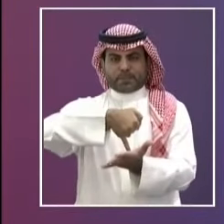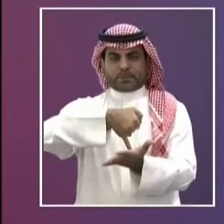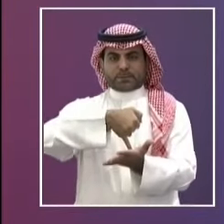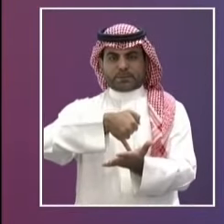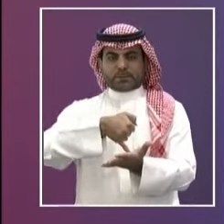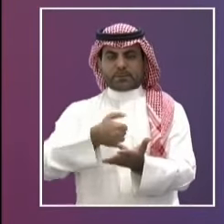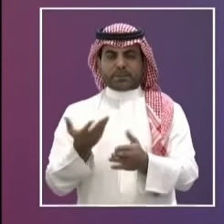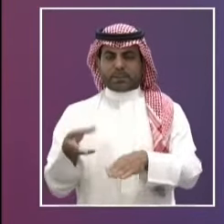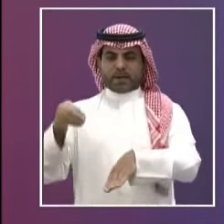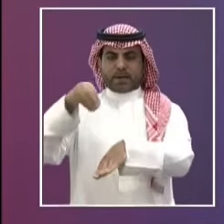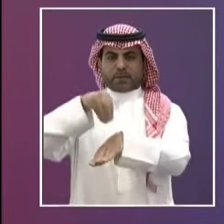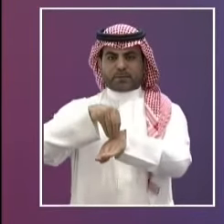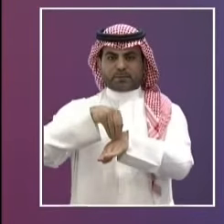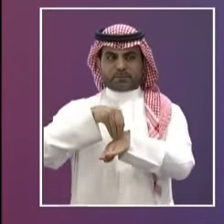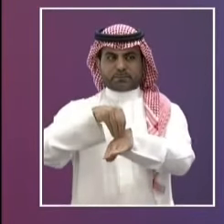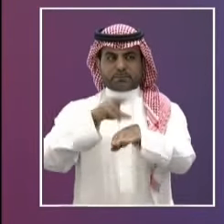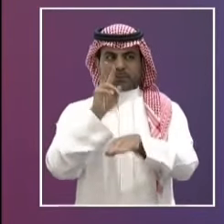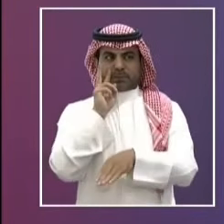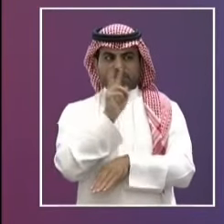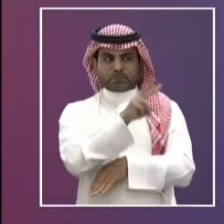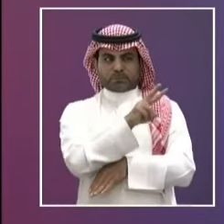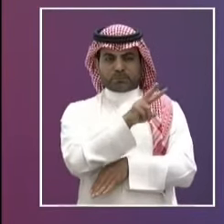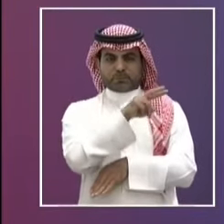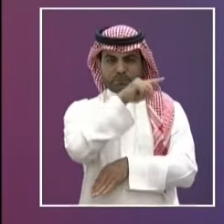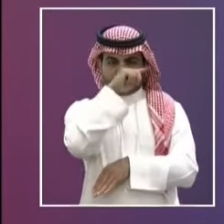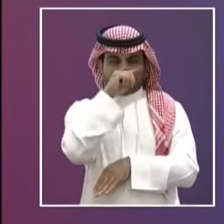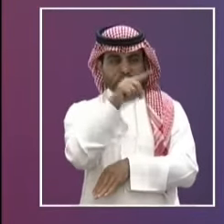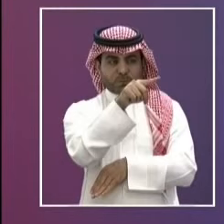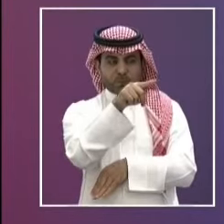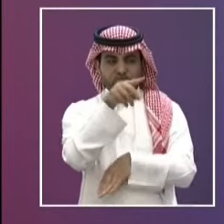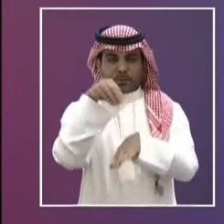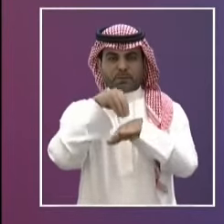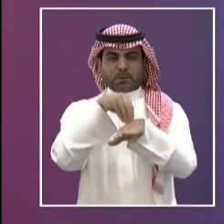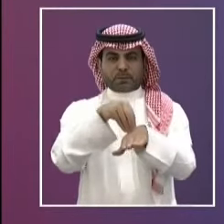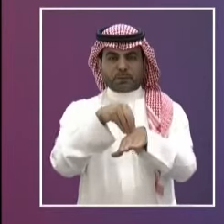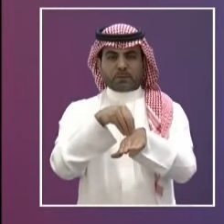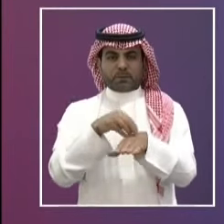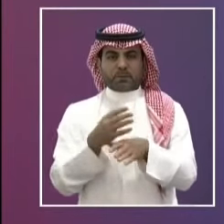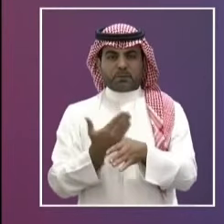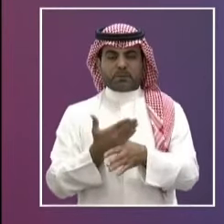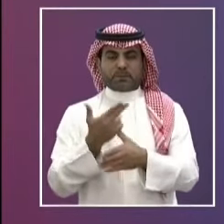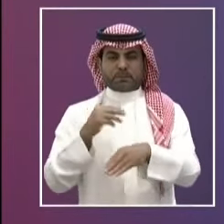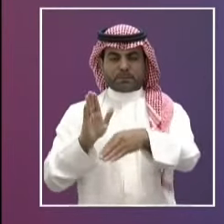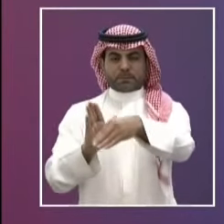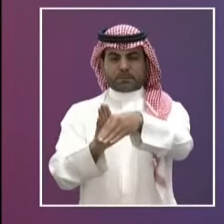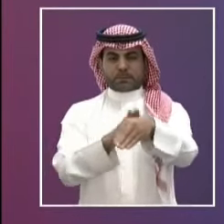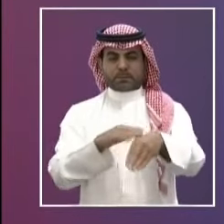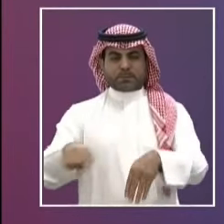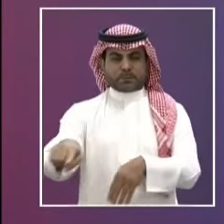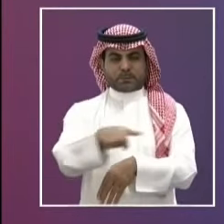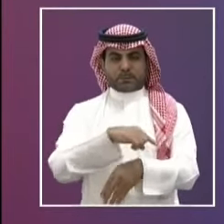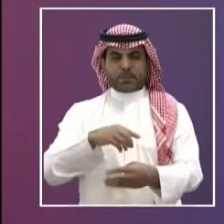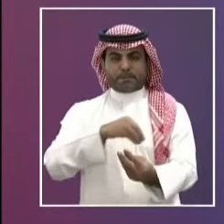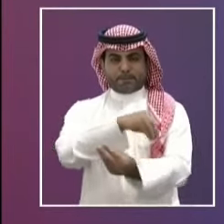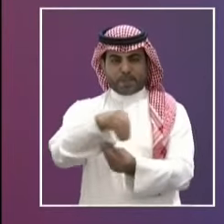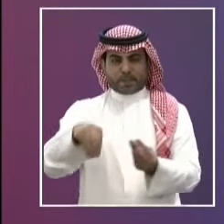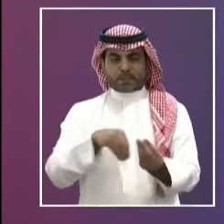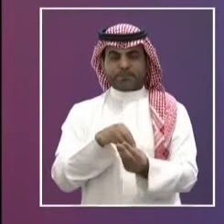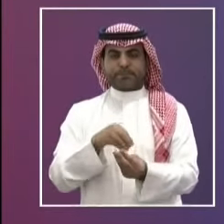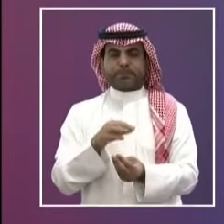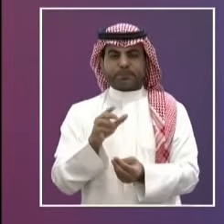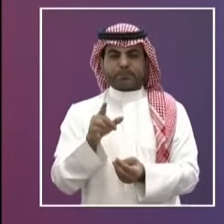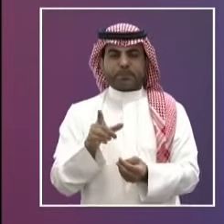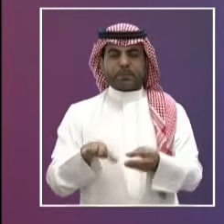نقل المعتمرين. وأنا أحب هنا بس كده أوقف شوية، يعني عندي رسالة أحب أوجهها لجميع المعتمرين. إحنا